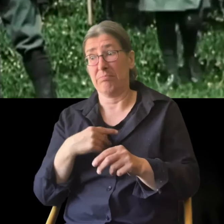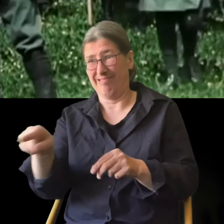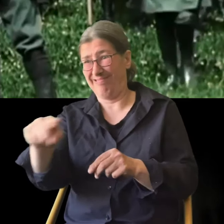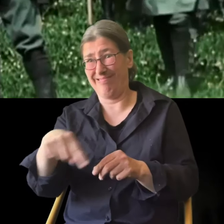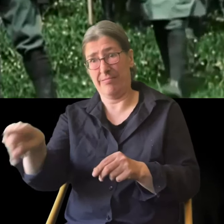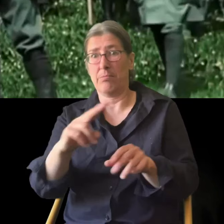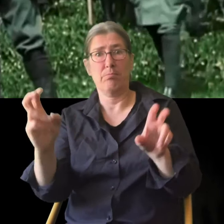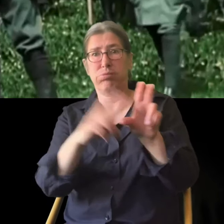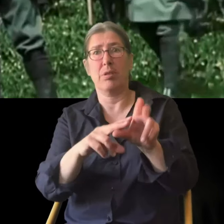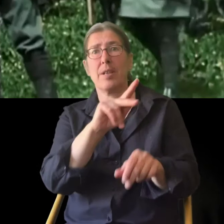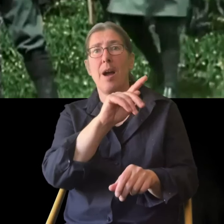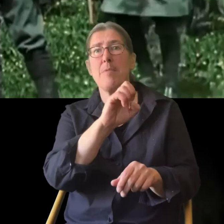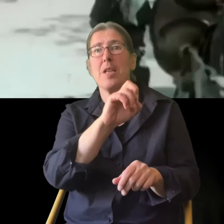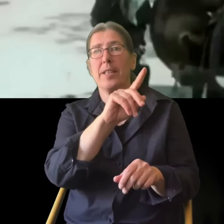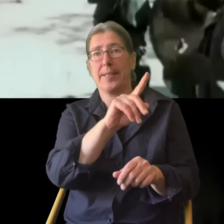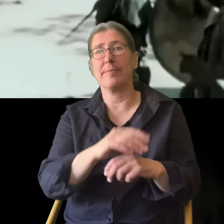den Kommunisten beitreten werden.